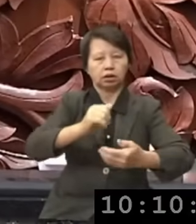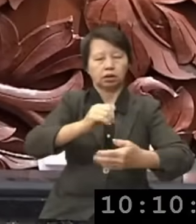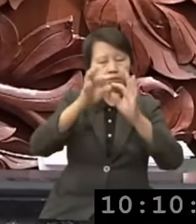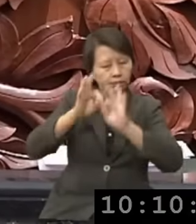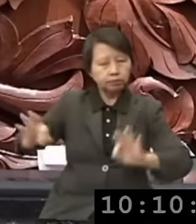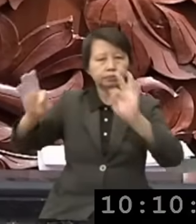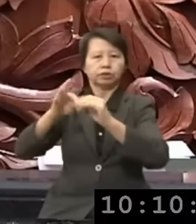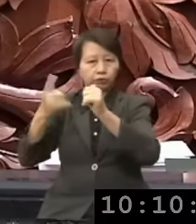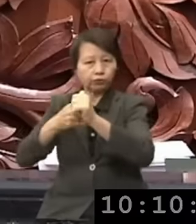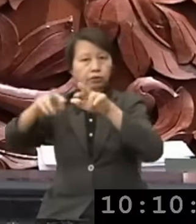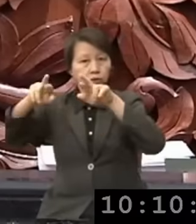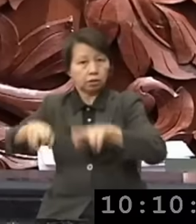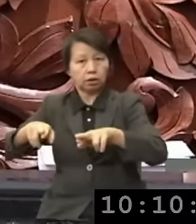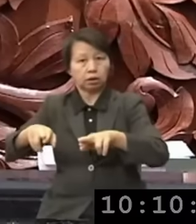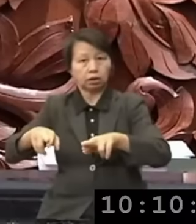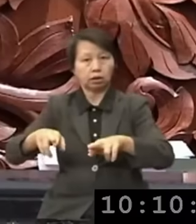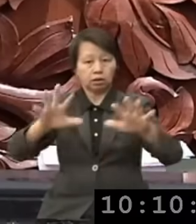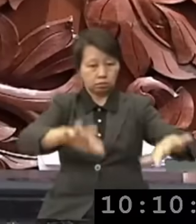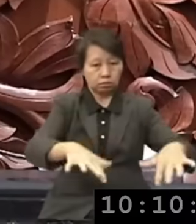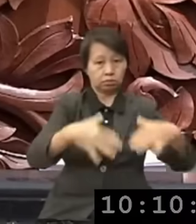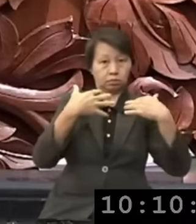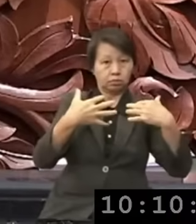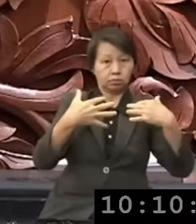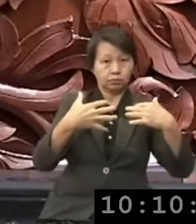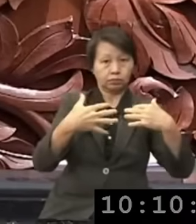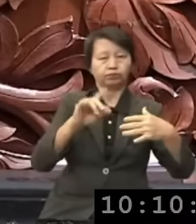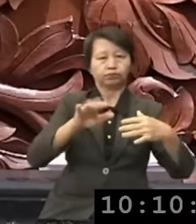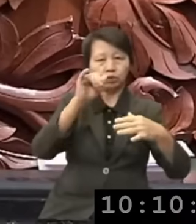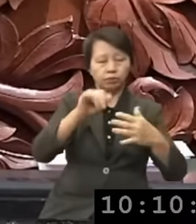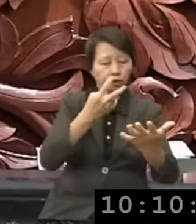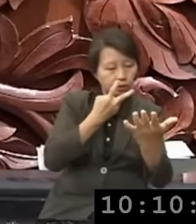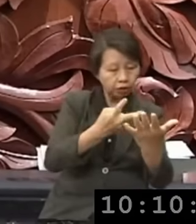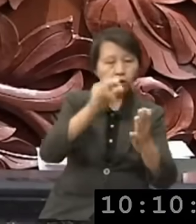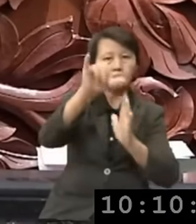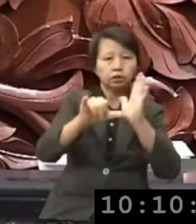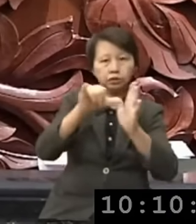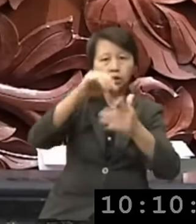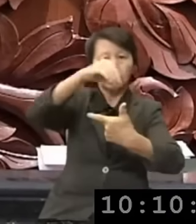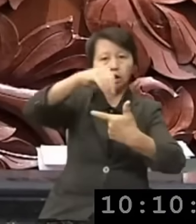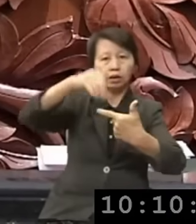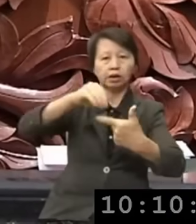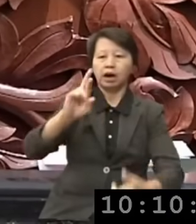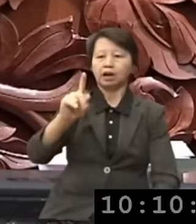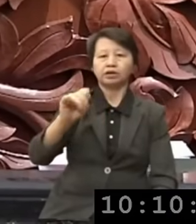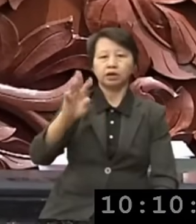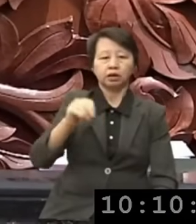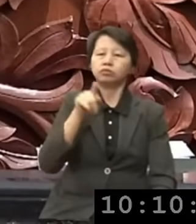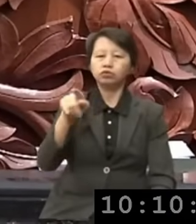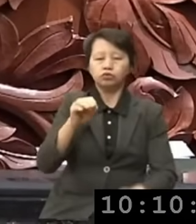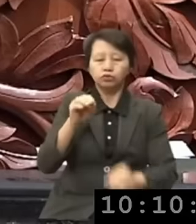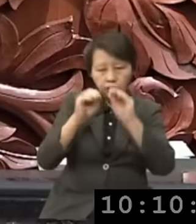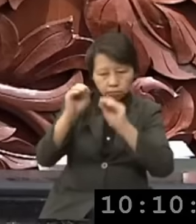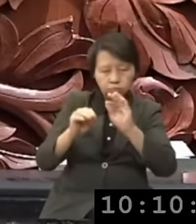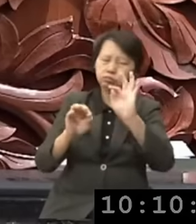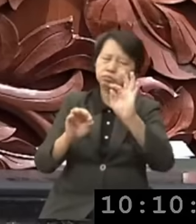keutamaan untuk rakyat AUD satu hal jadi untuk Audi Ambillah YouTube RTM modif Apa yang nak saya ingat itu